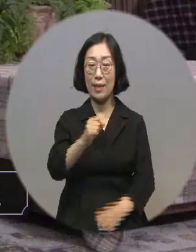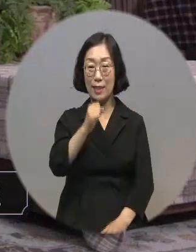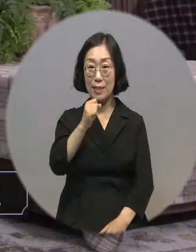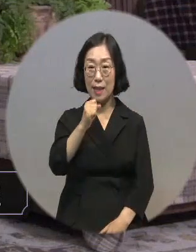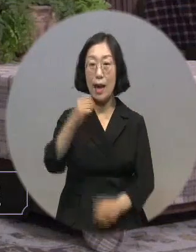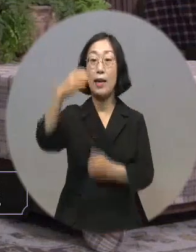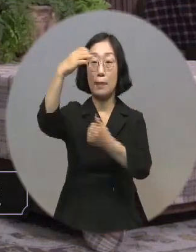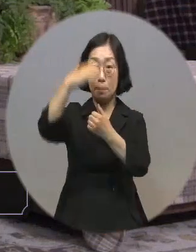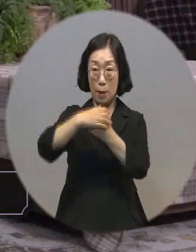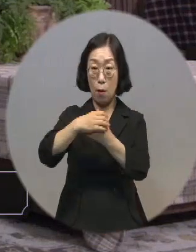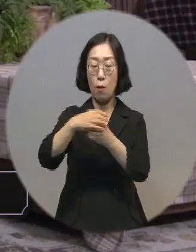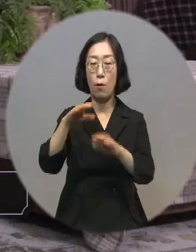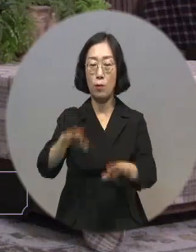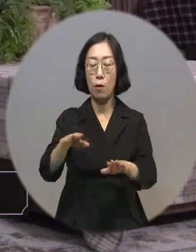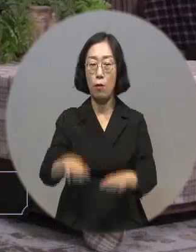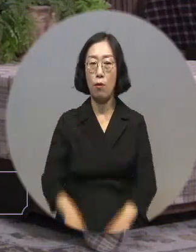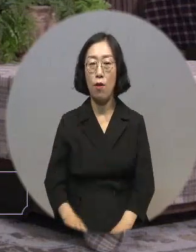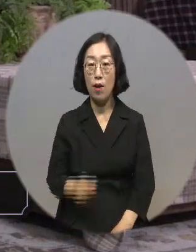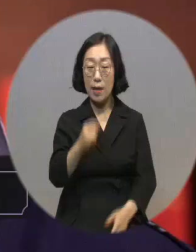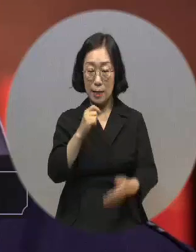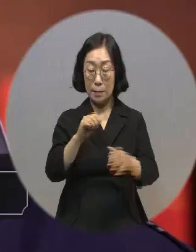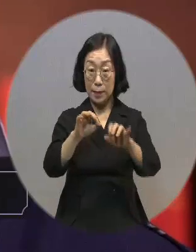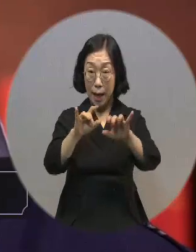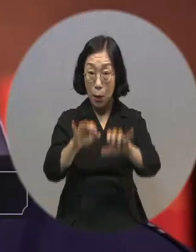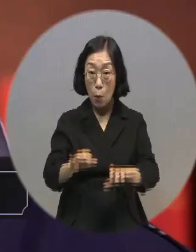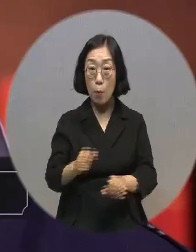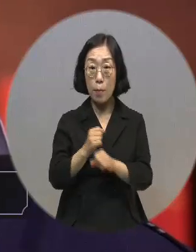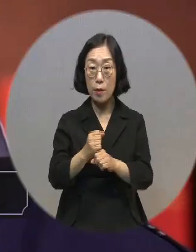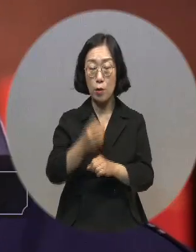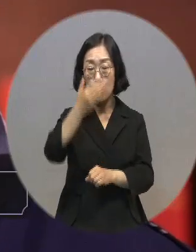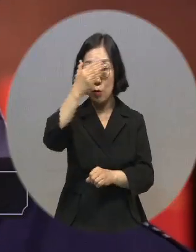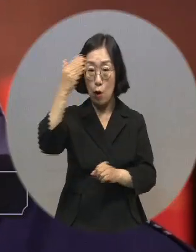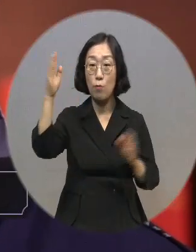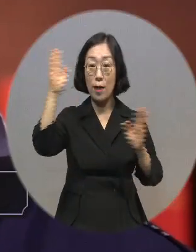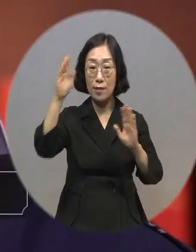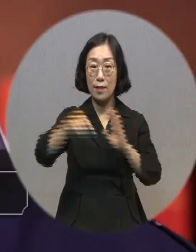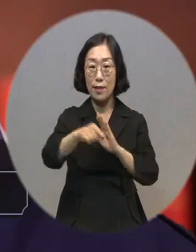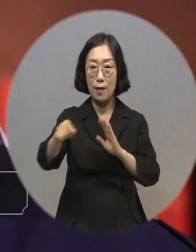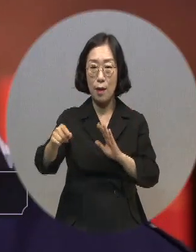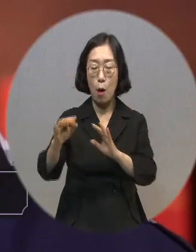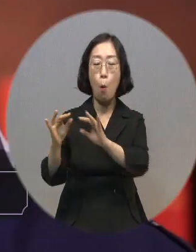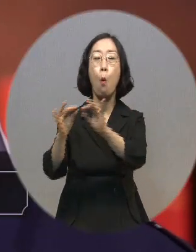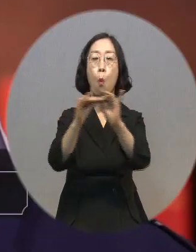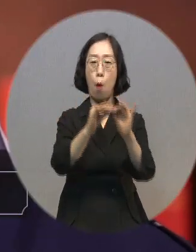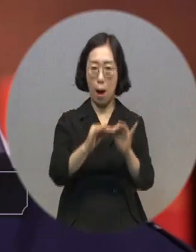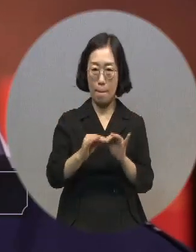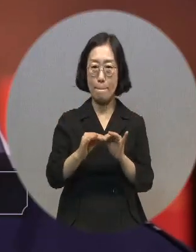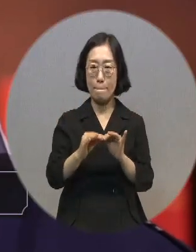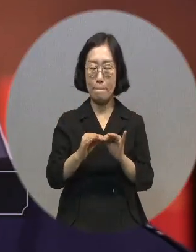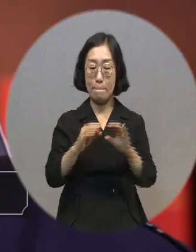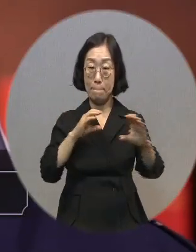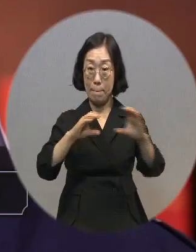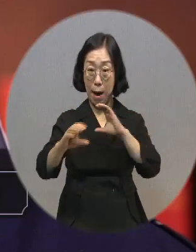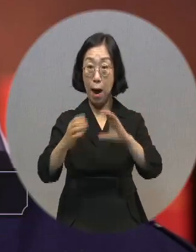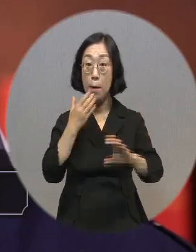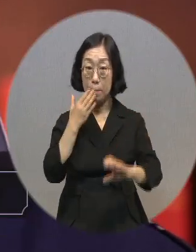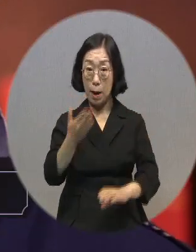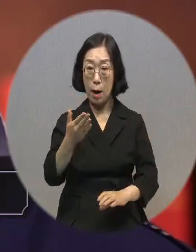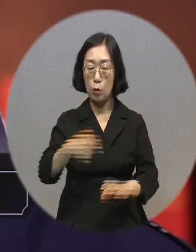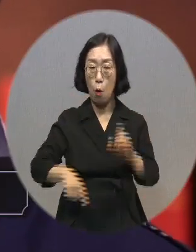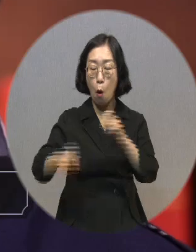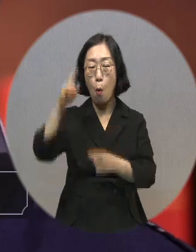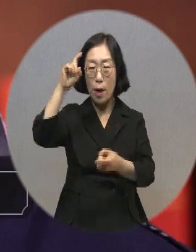네. 그래서 이제 제가 기사를 써서 청소년들이 많은 공감을 받고 청소년들이 이제 통일에 더